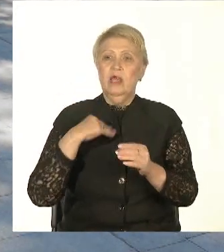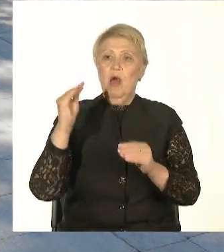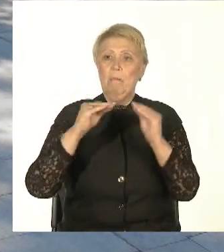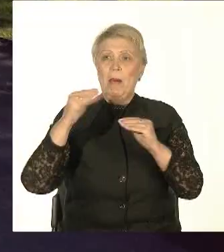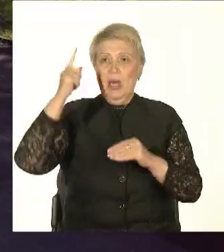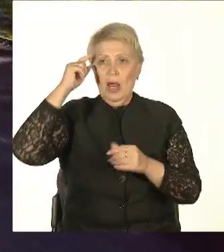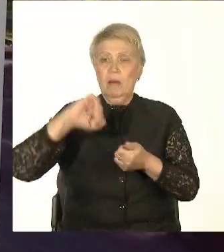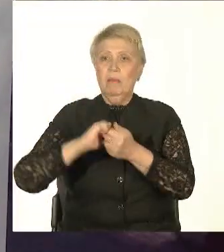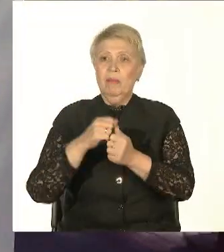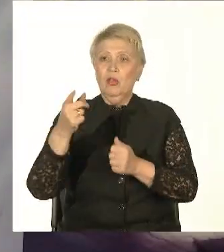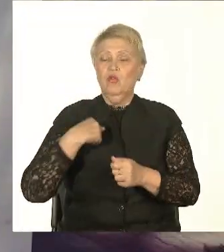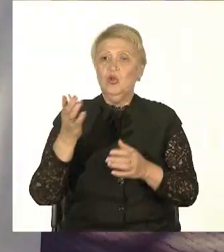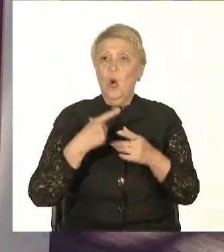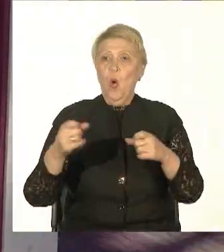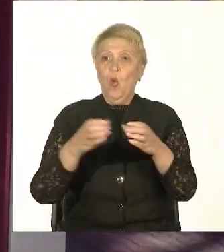комплексом внутри.